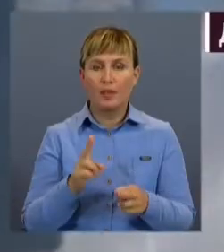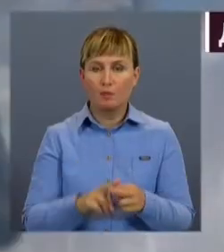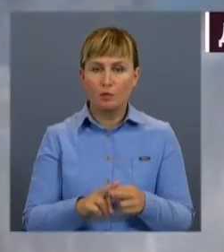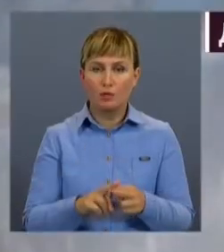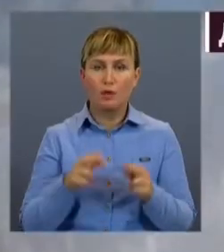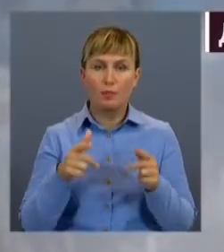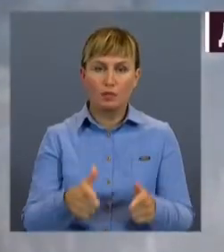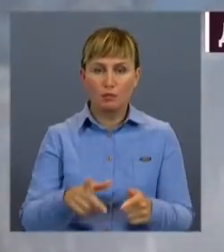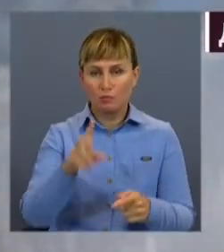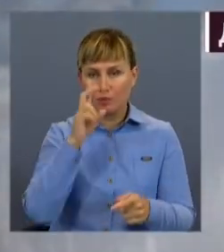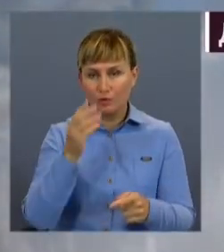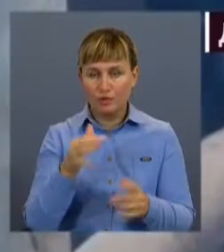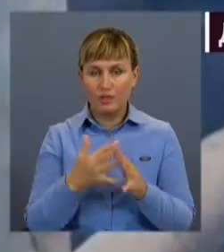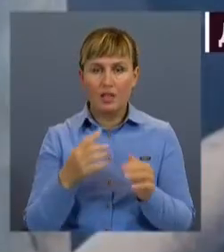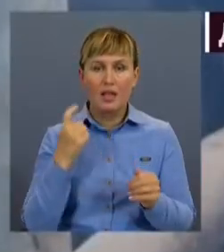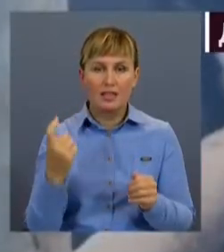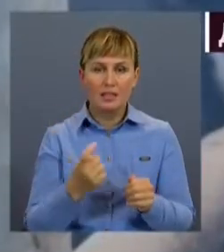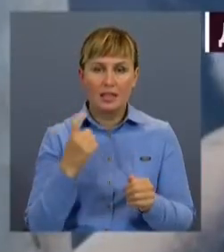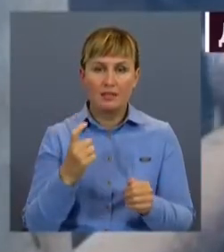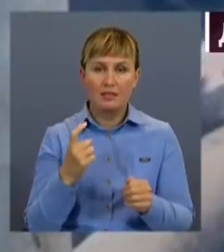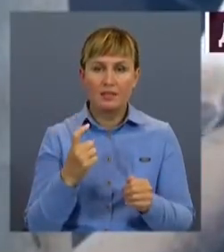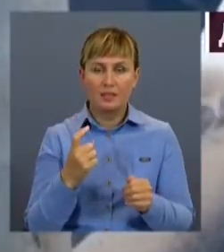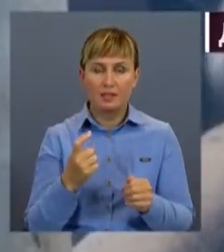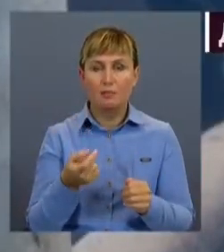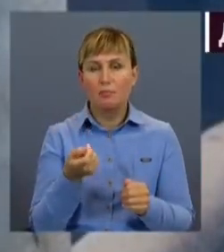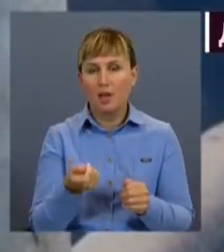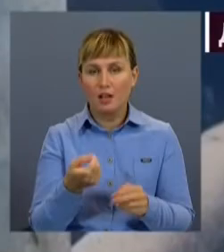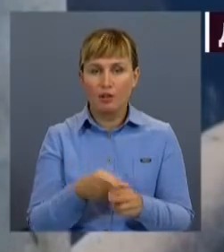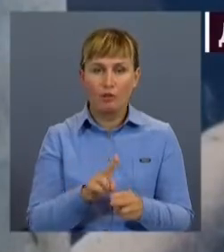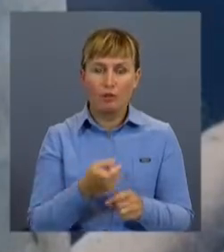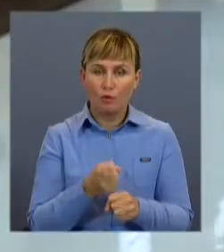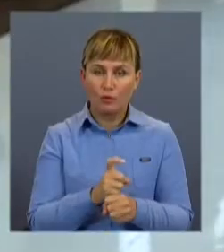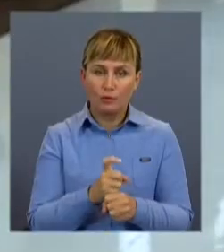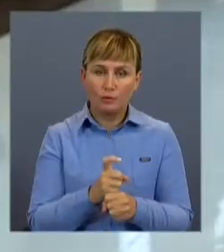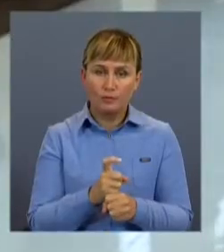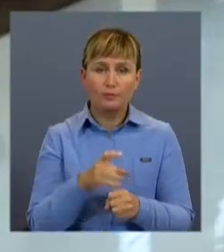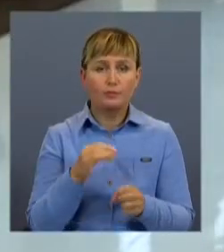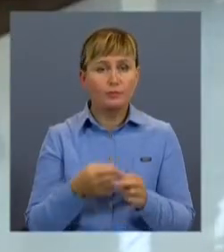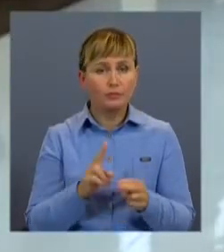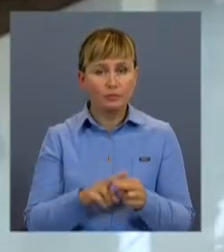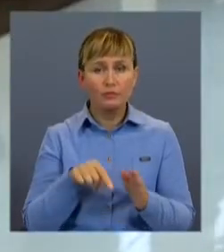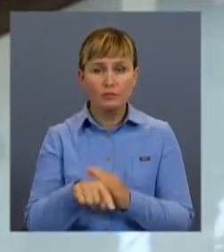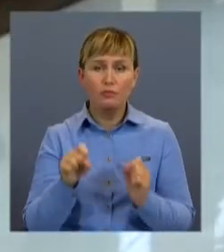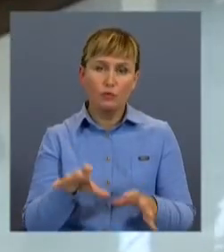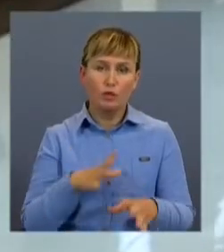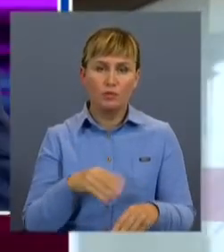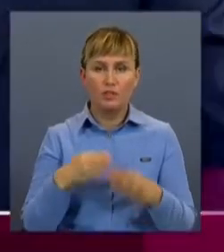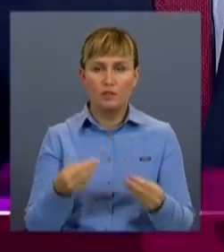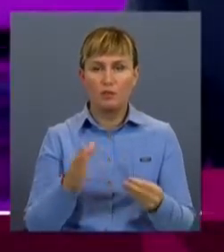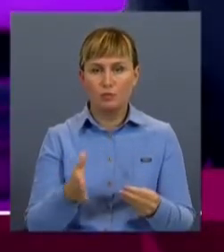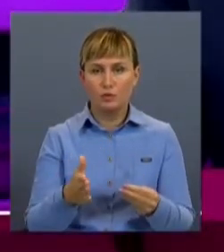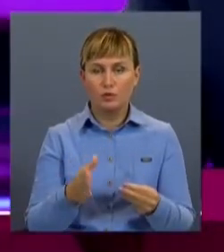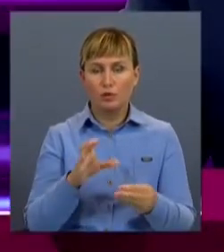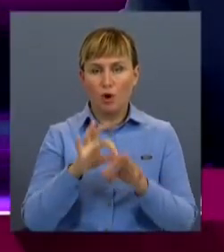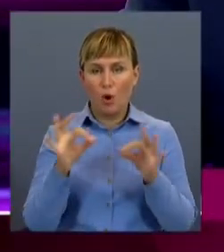поступления в бюджет от сельского хозяйства совсем не зерна кстати дань аграрии возможно будут сдавать уже с осени